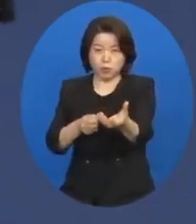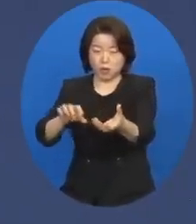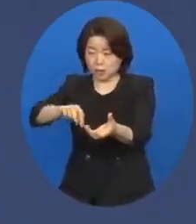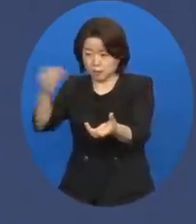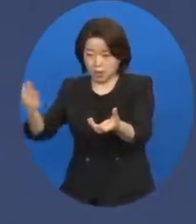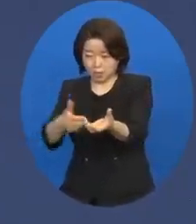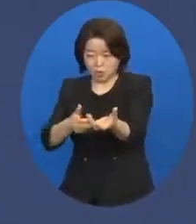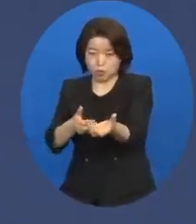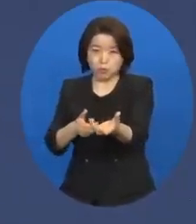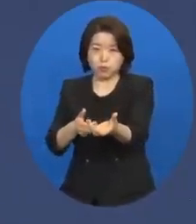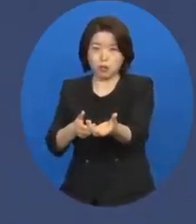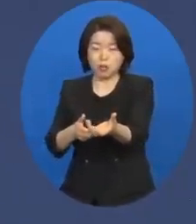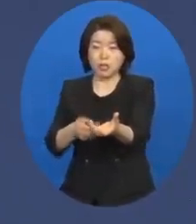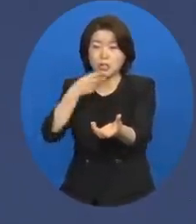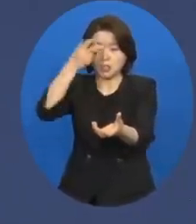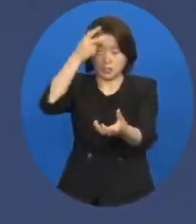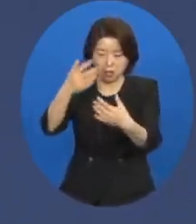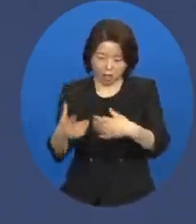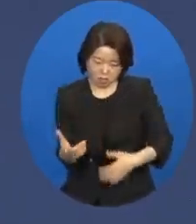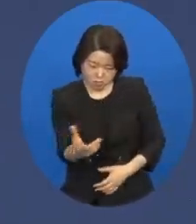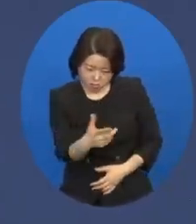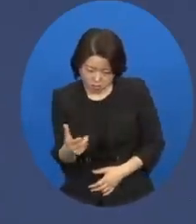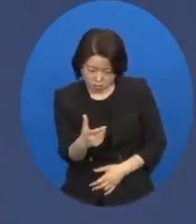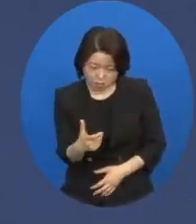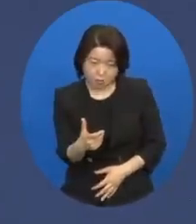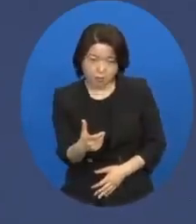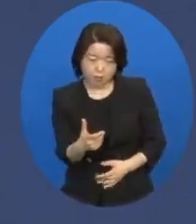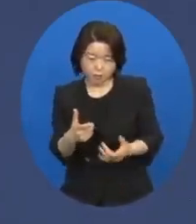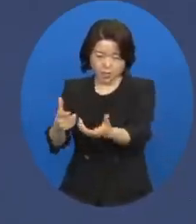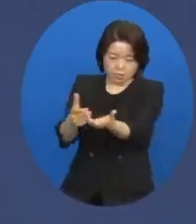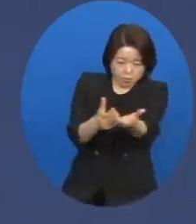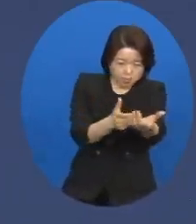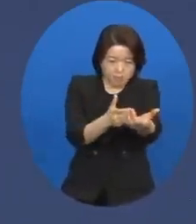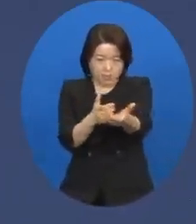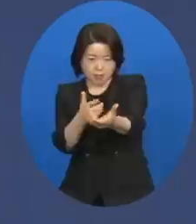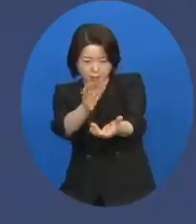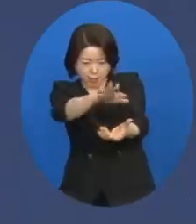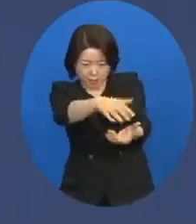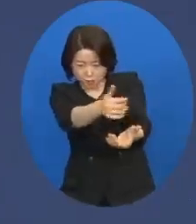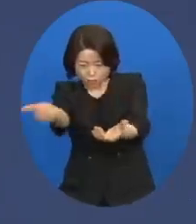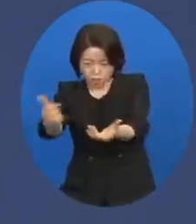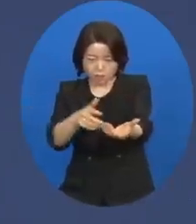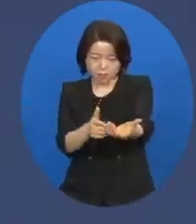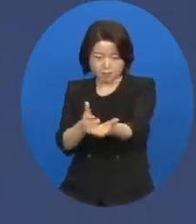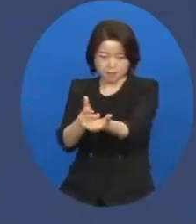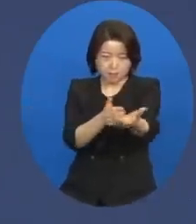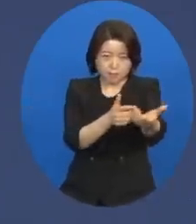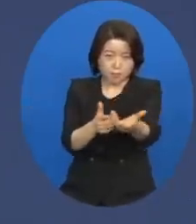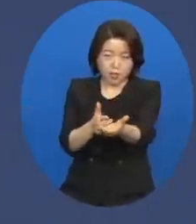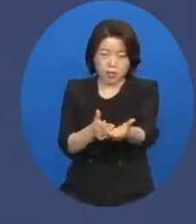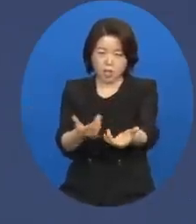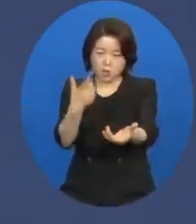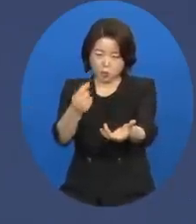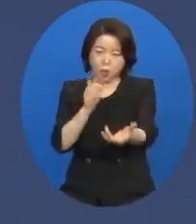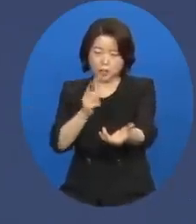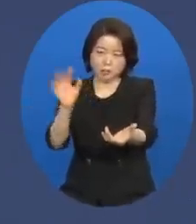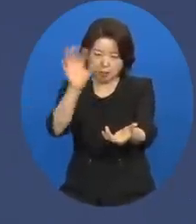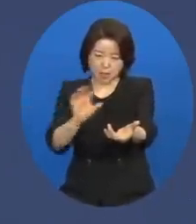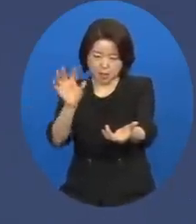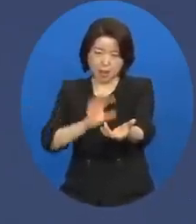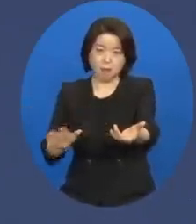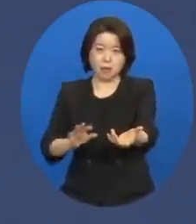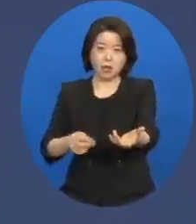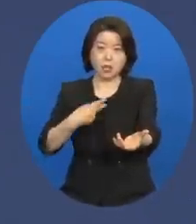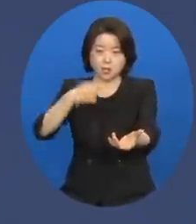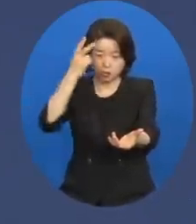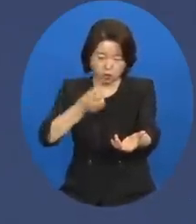풀고 술기운에 손가락을 걸고 흔들흔들하면서 죽자는 거예요. 똑같은 말 반복하고 술 먹으면